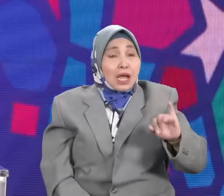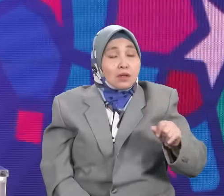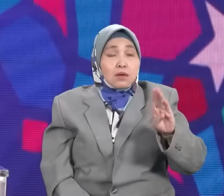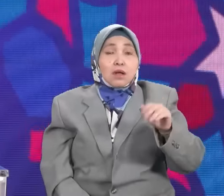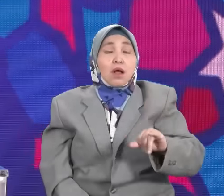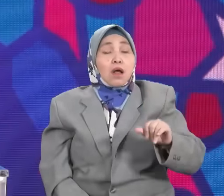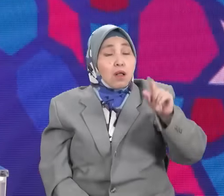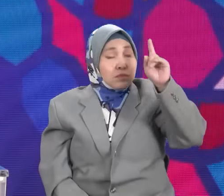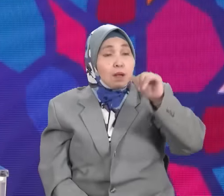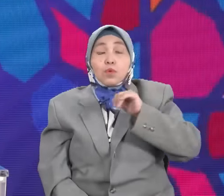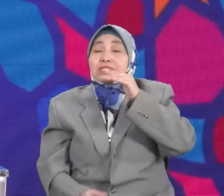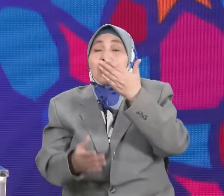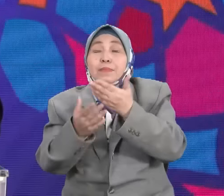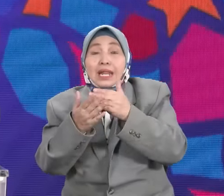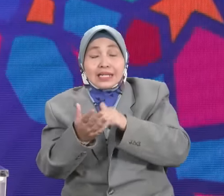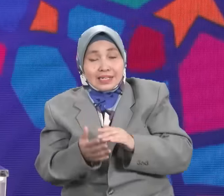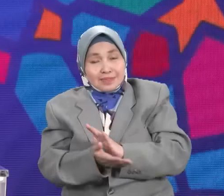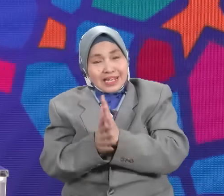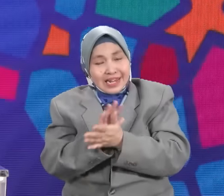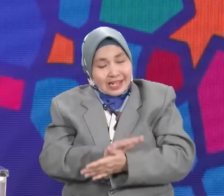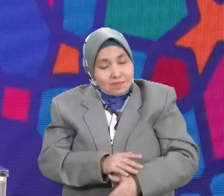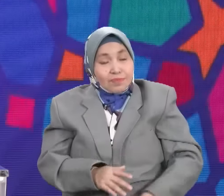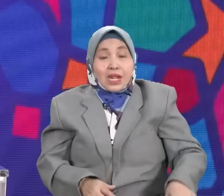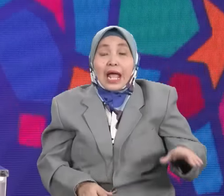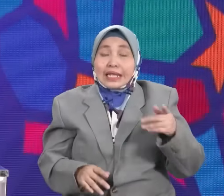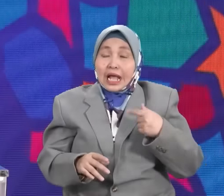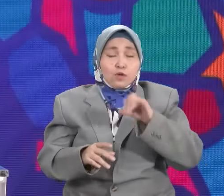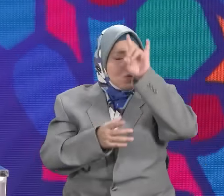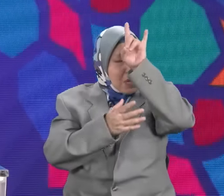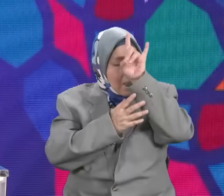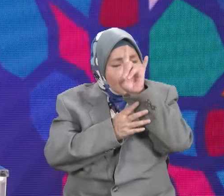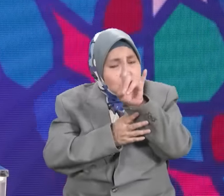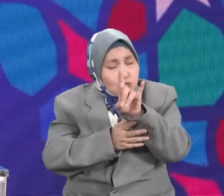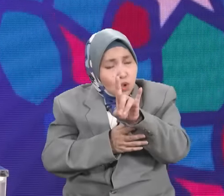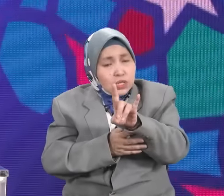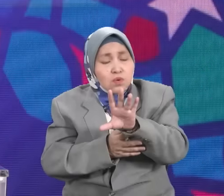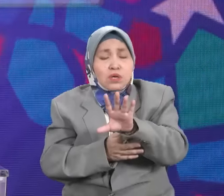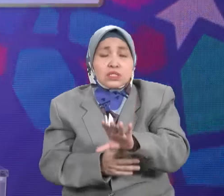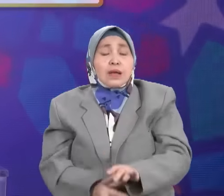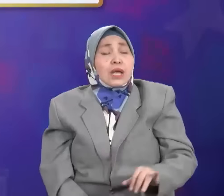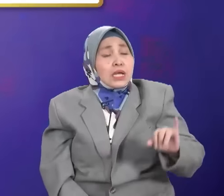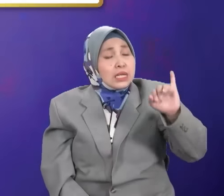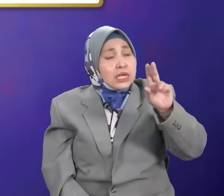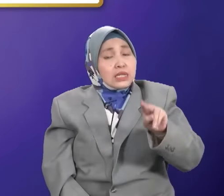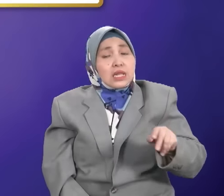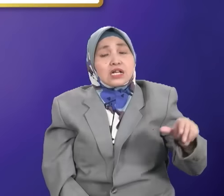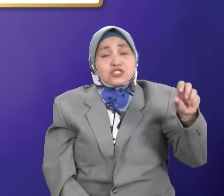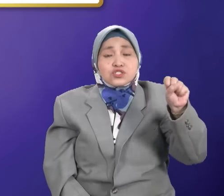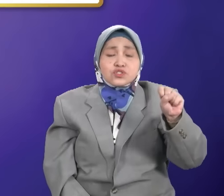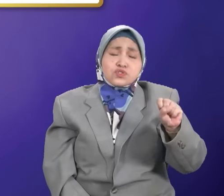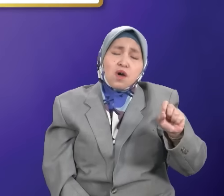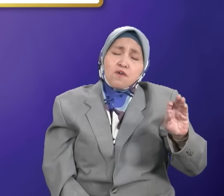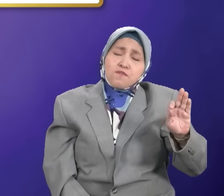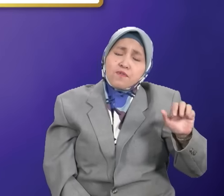Belum sampai lagi Oke Ina sofanya kita coba audzubillahiminasyaitonirrajim innalsha